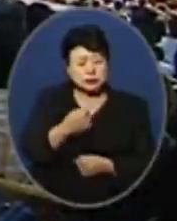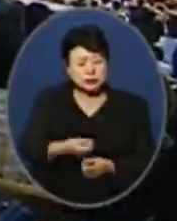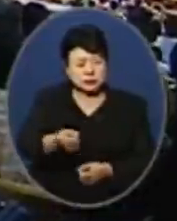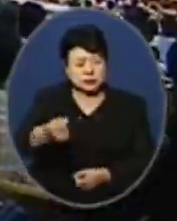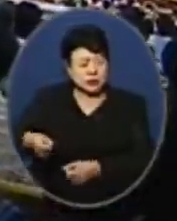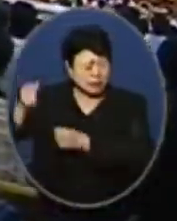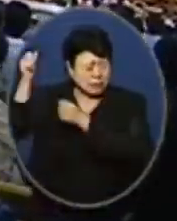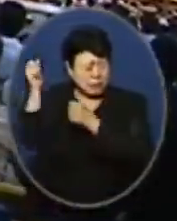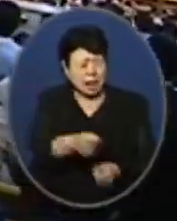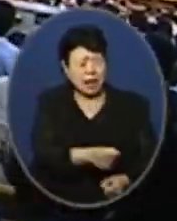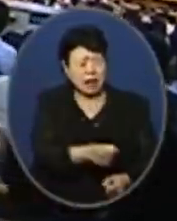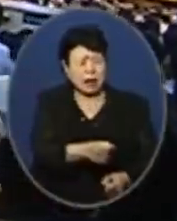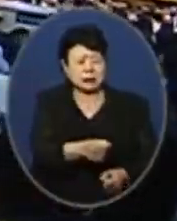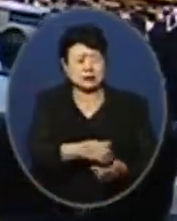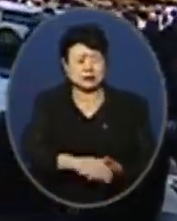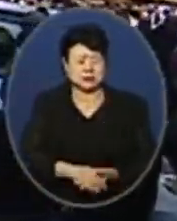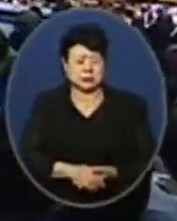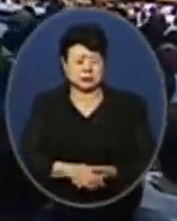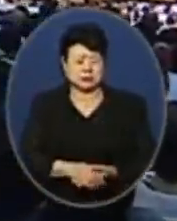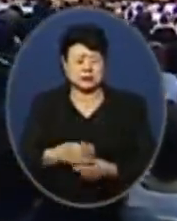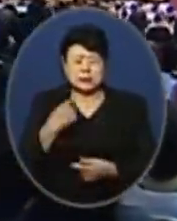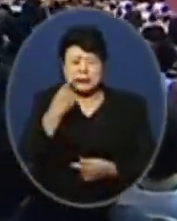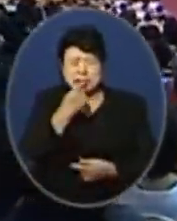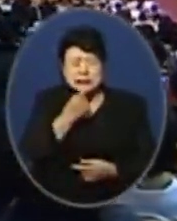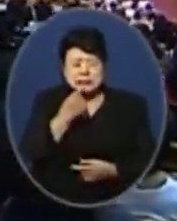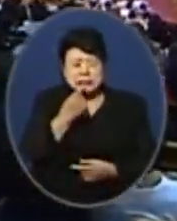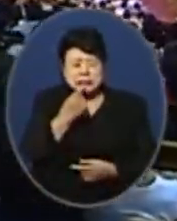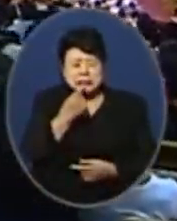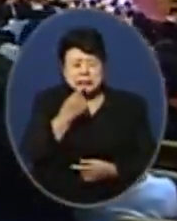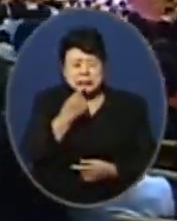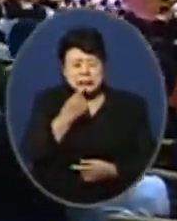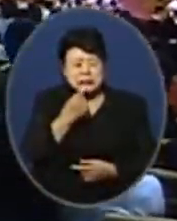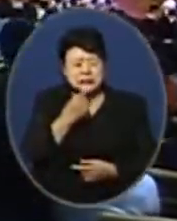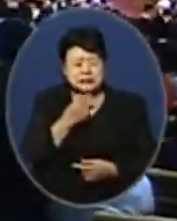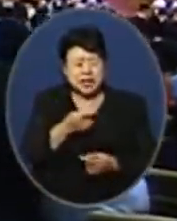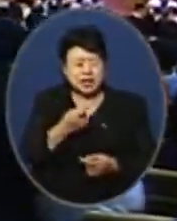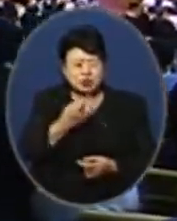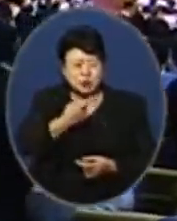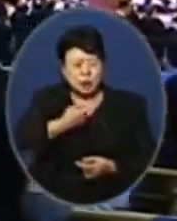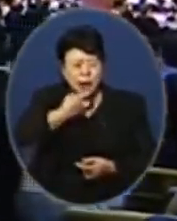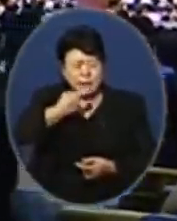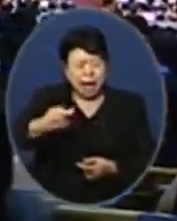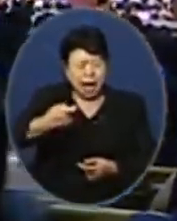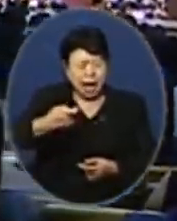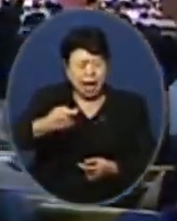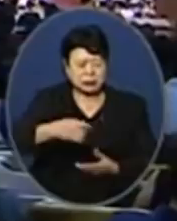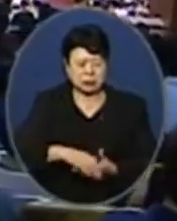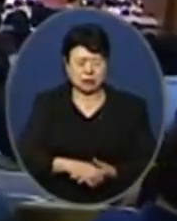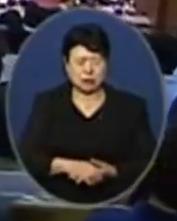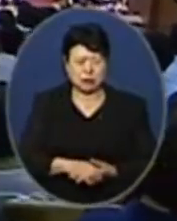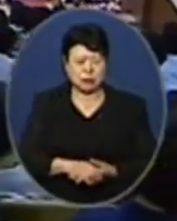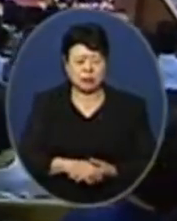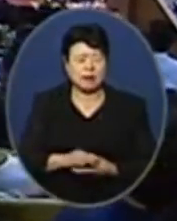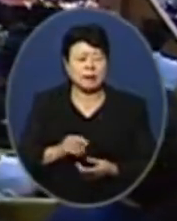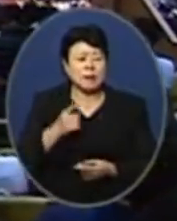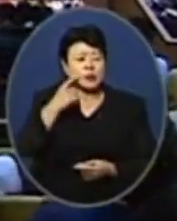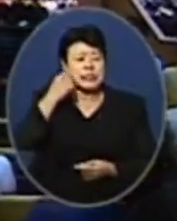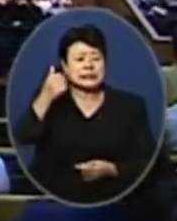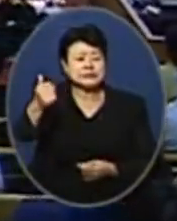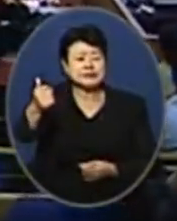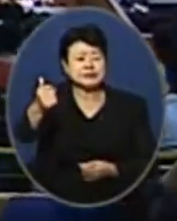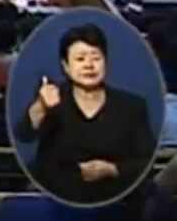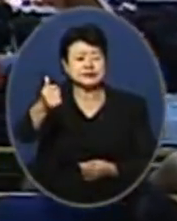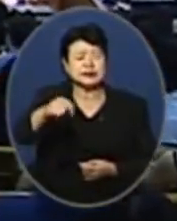몽댕이로 후려쳐서 입에는 총구를 넣고 방아쇠를 당겼습니다. 마리아노